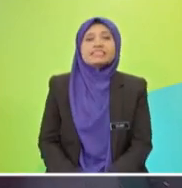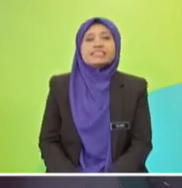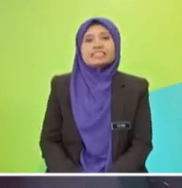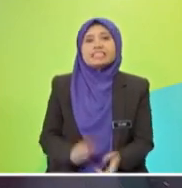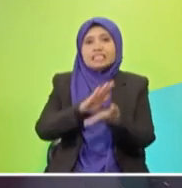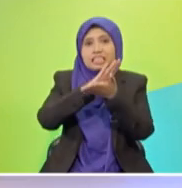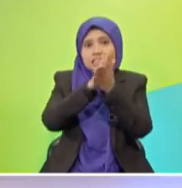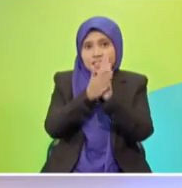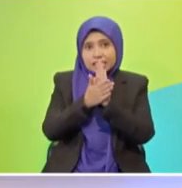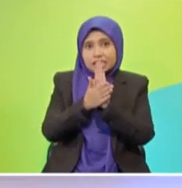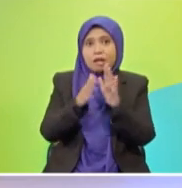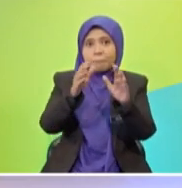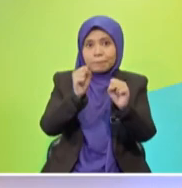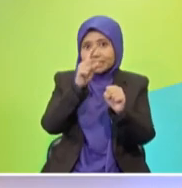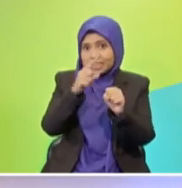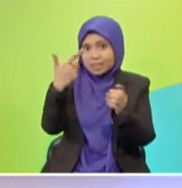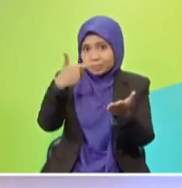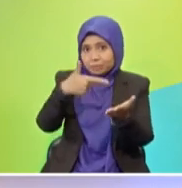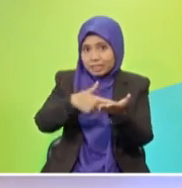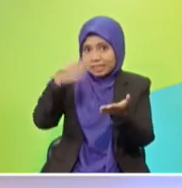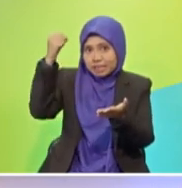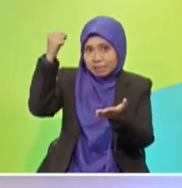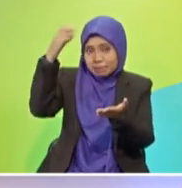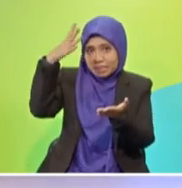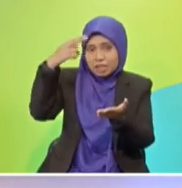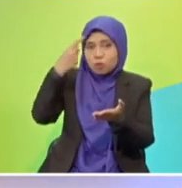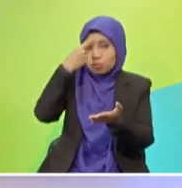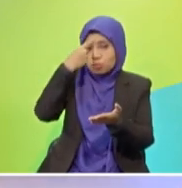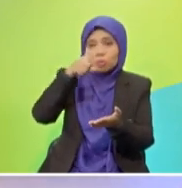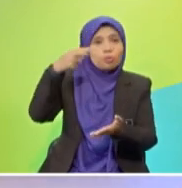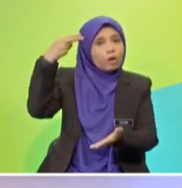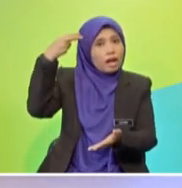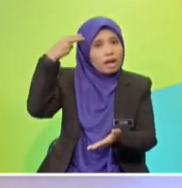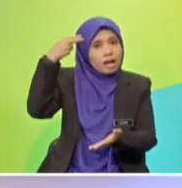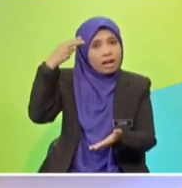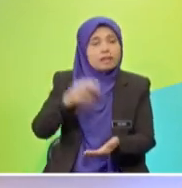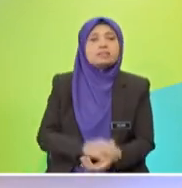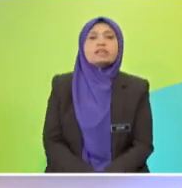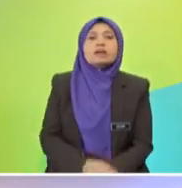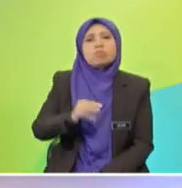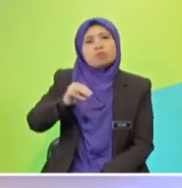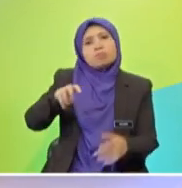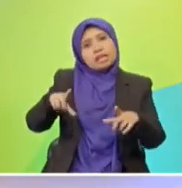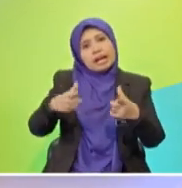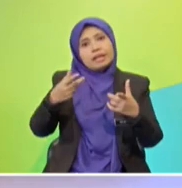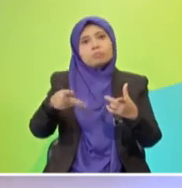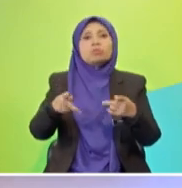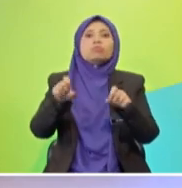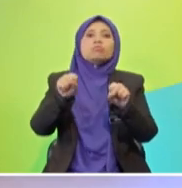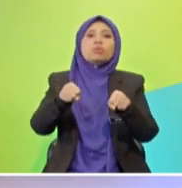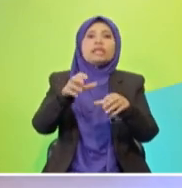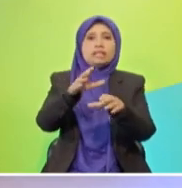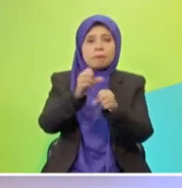Baiklah satu bintang murid-murid lain juga akan dapat peluang untuk jawab soal dan dapatkan juga mata ganjaran